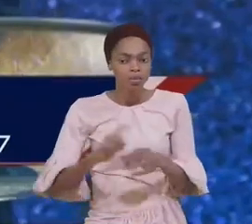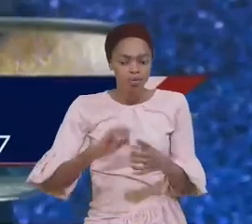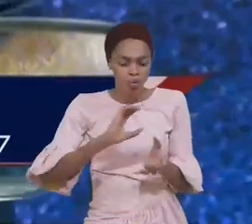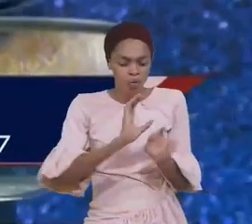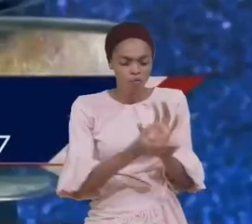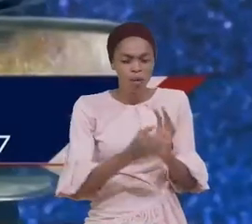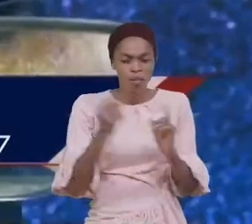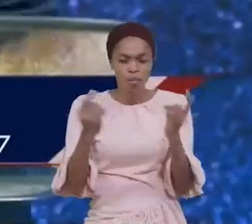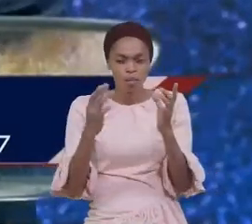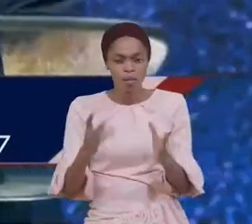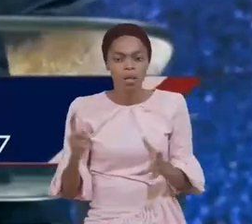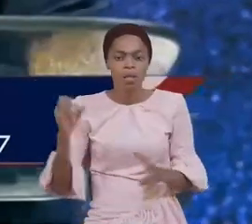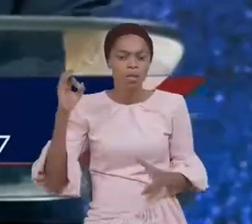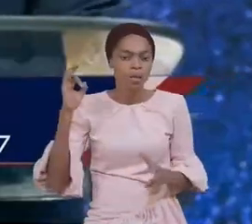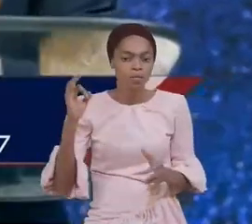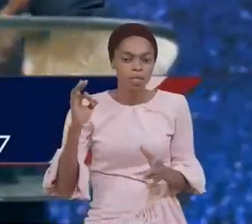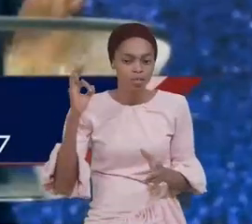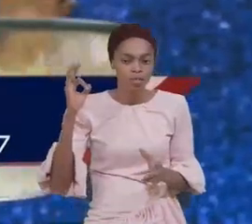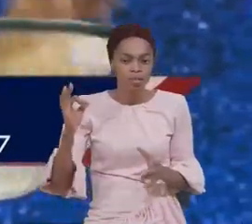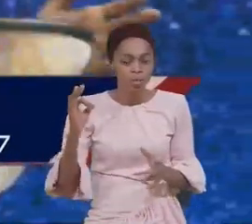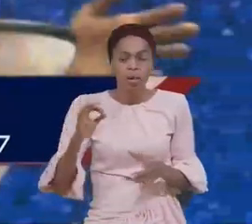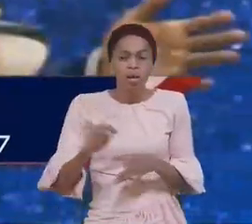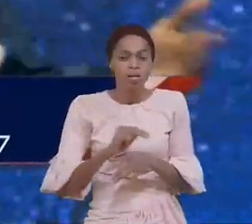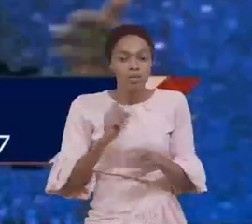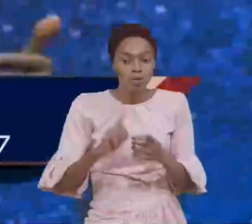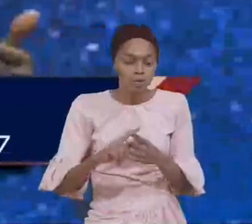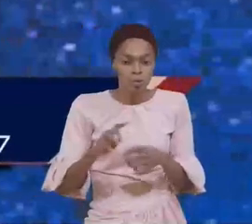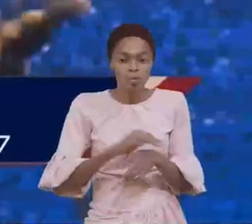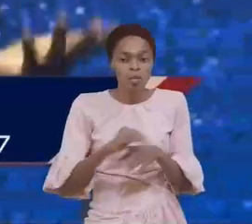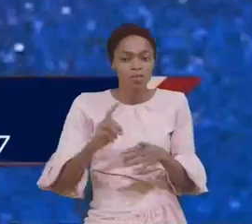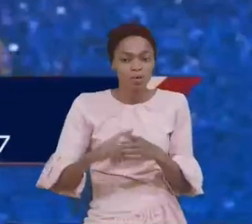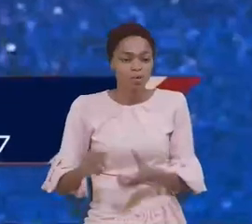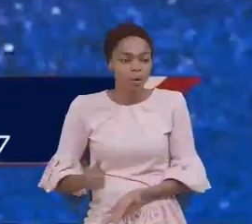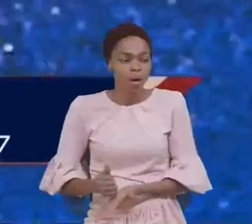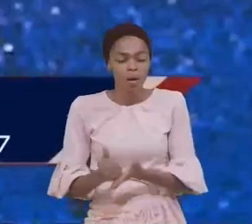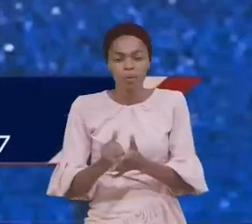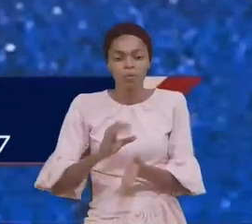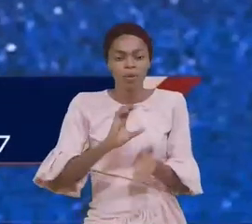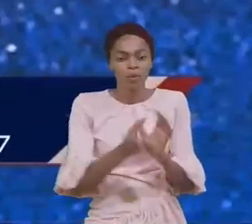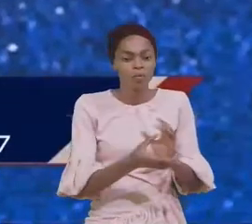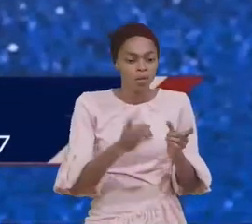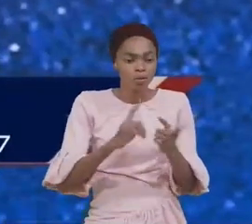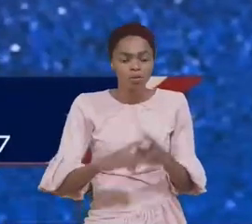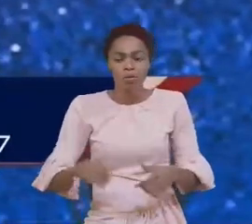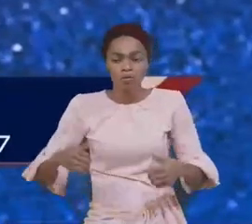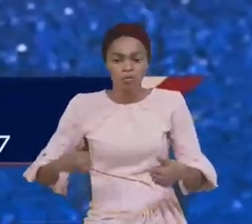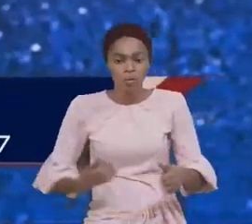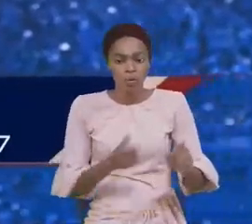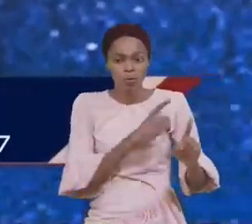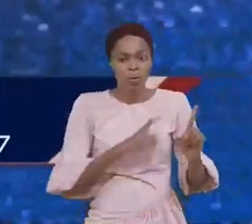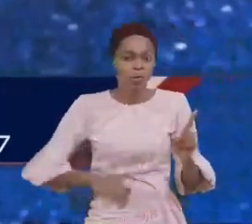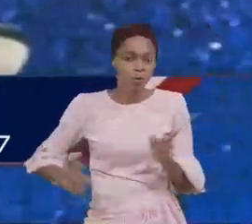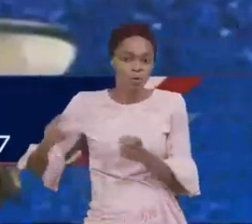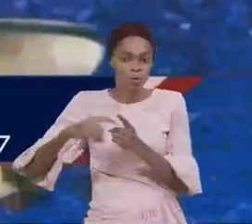pour réconcilier les pécheurs avec le Seigneur, le ministère pour aider les convertis à suivre le Seigneur jusqu'au